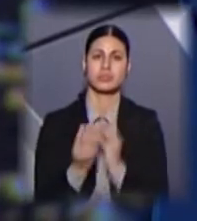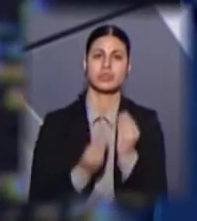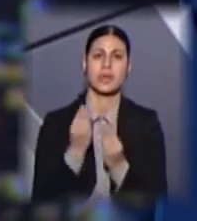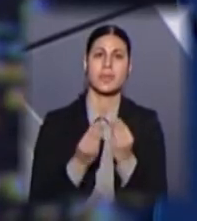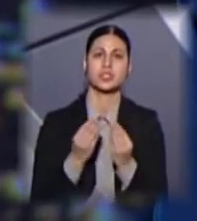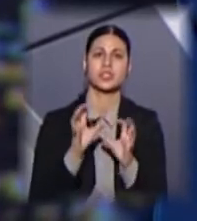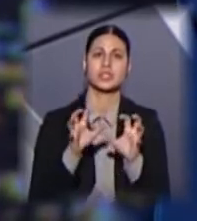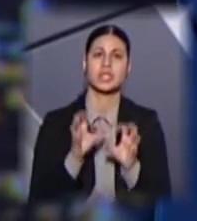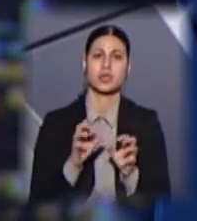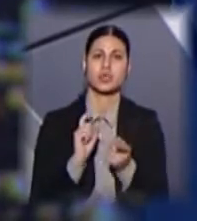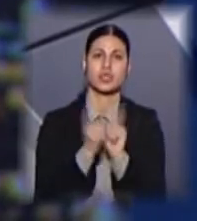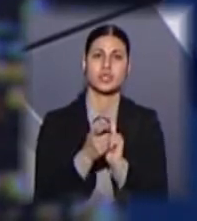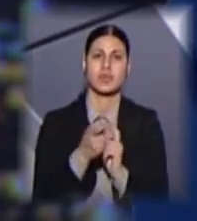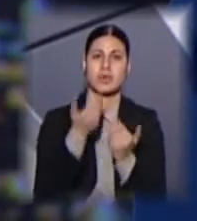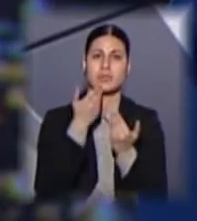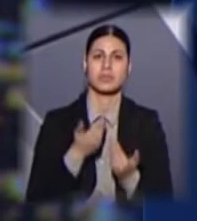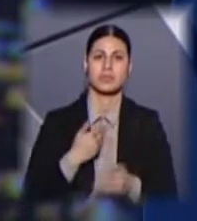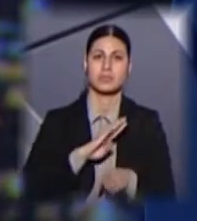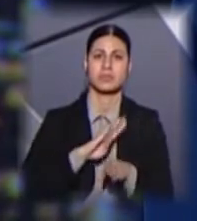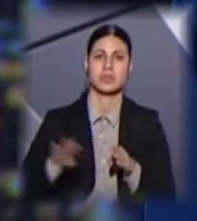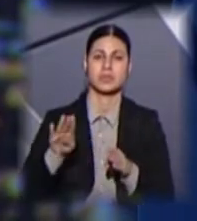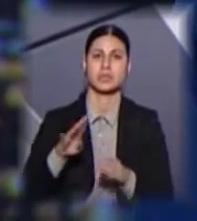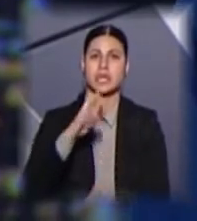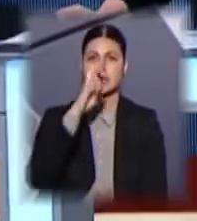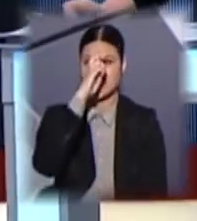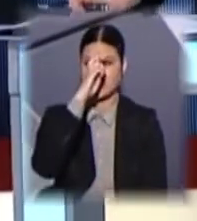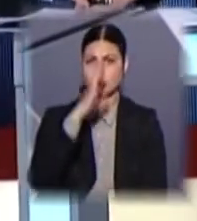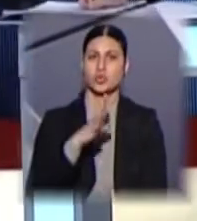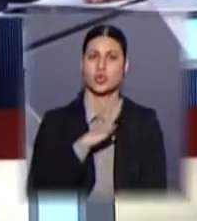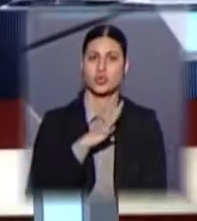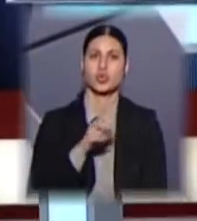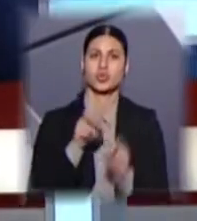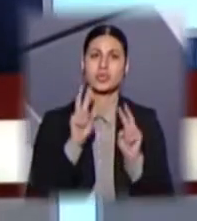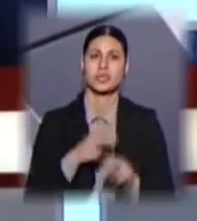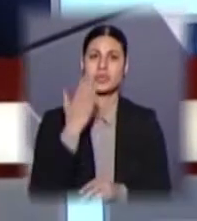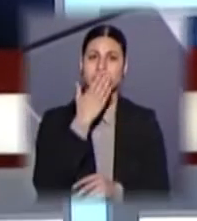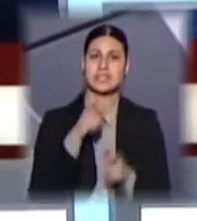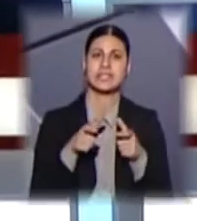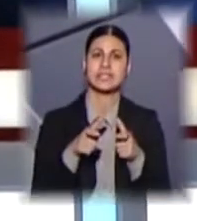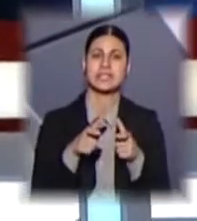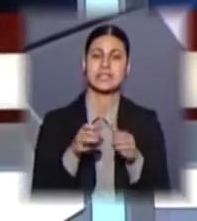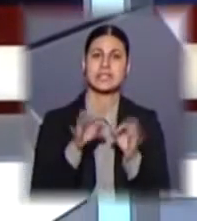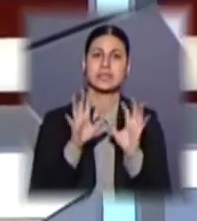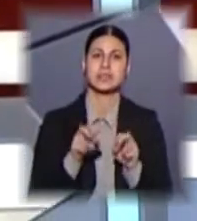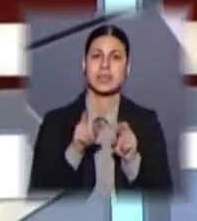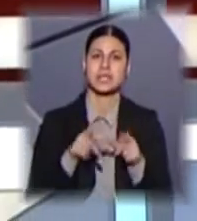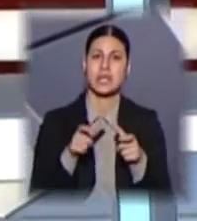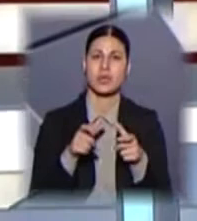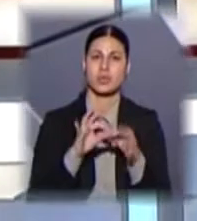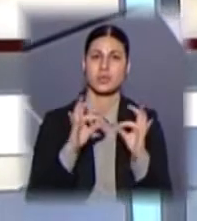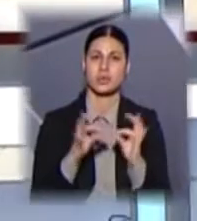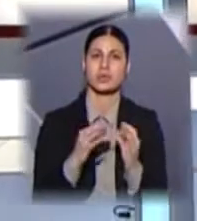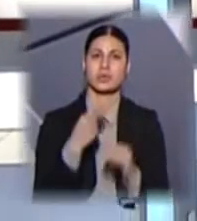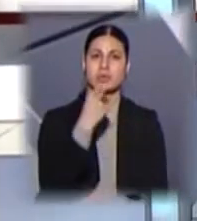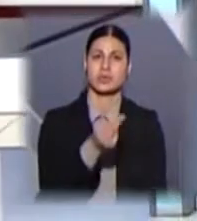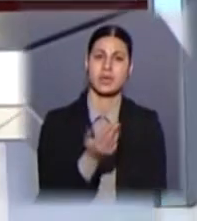წესები. ჩვენგან უკითხავთ, სამინისტროს ჰქონდა ჩვენგან დისკებზე მიღებული ეს სახელმძღვანელოების ფაილები, მათ